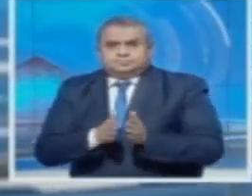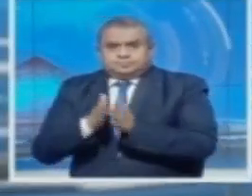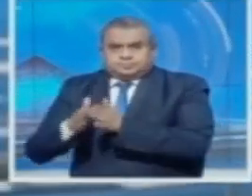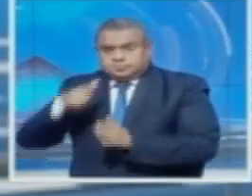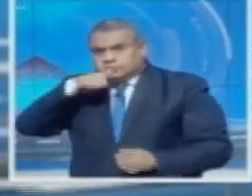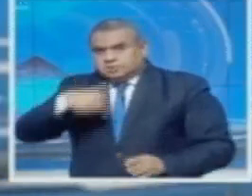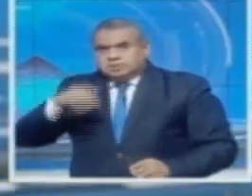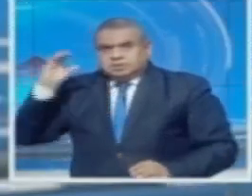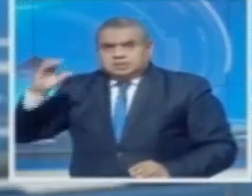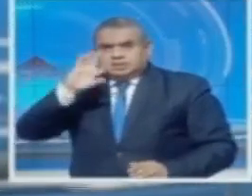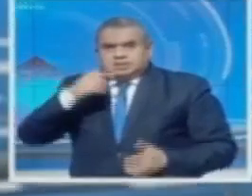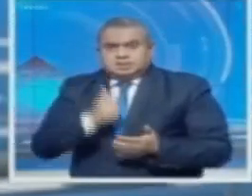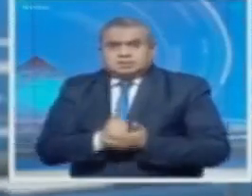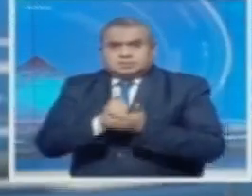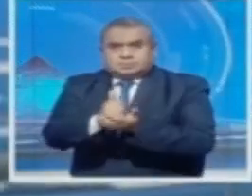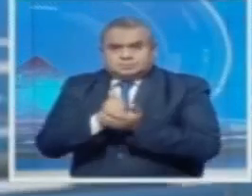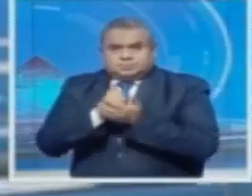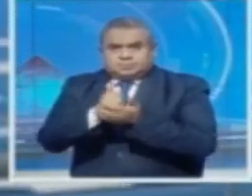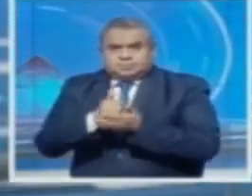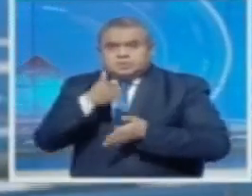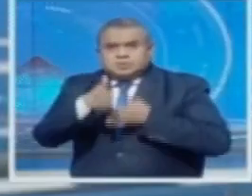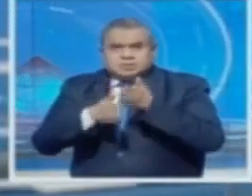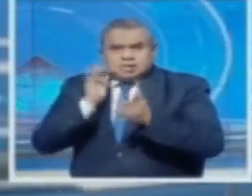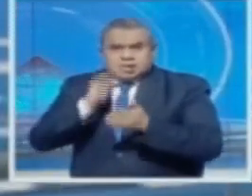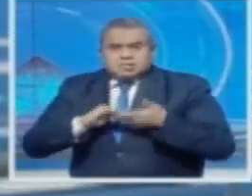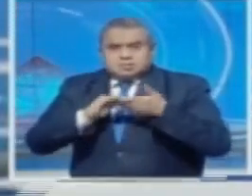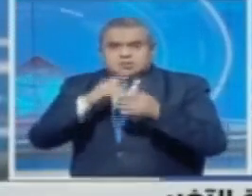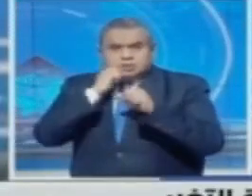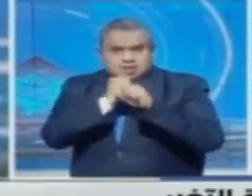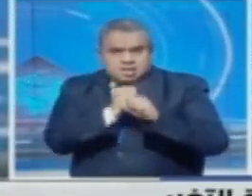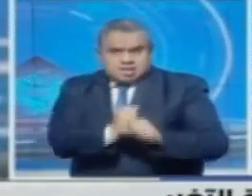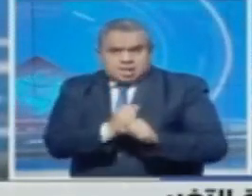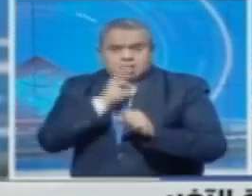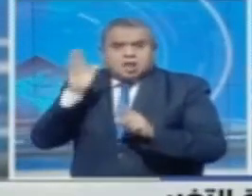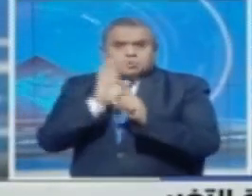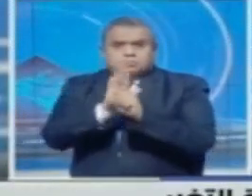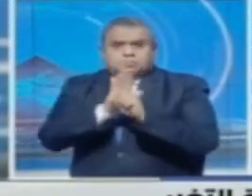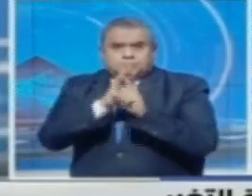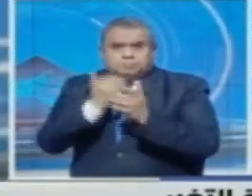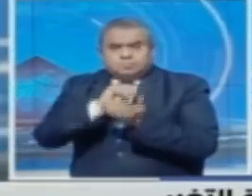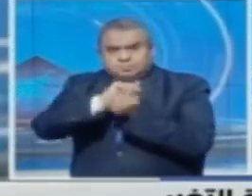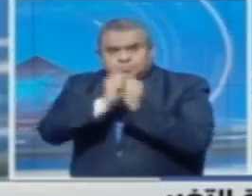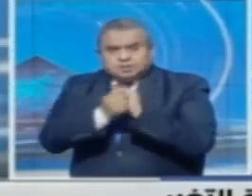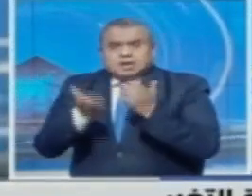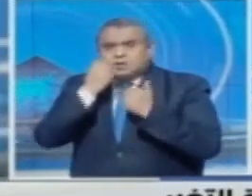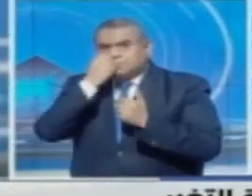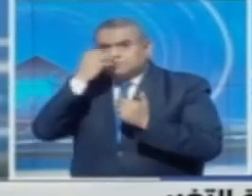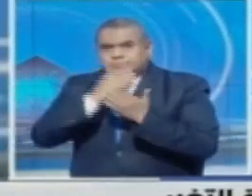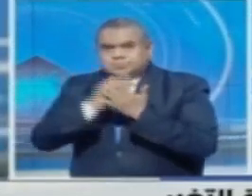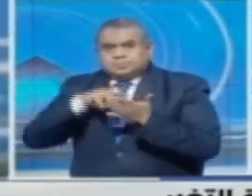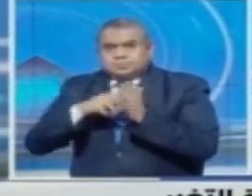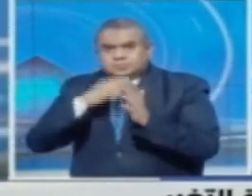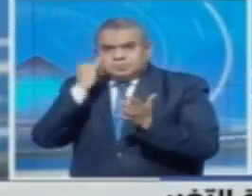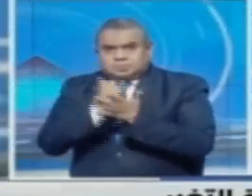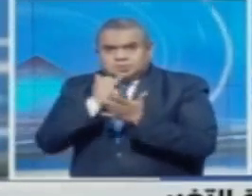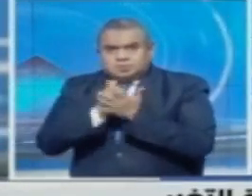وأشار الرئيس السيسي إلى أن تمويل التنمية المستدامة أمر جوهري في مواجهة التغير المناخي وليس